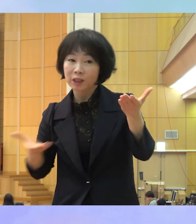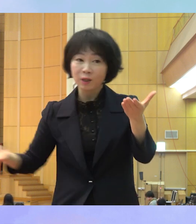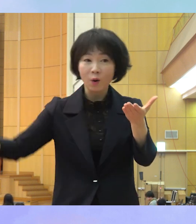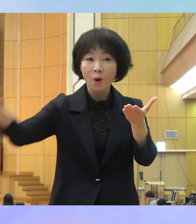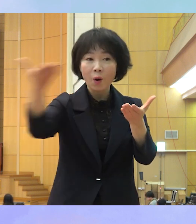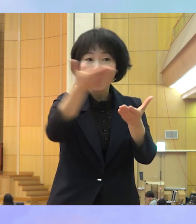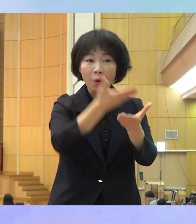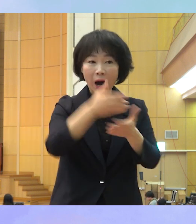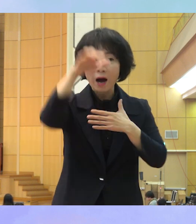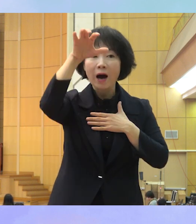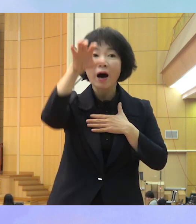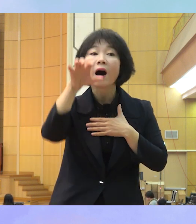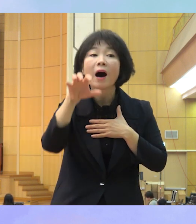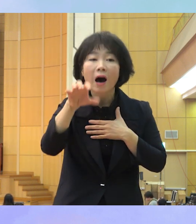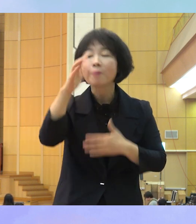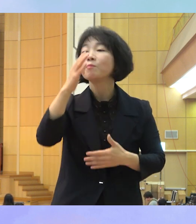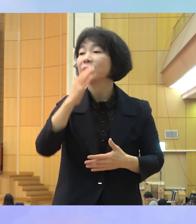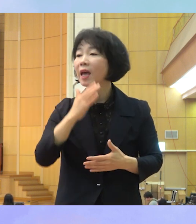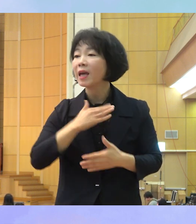감사하리라. 실로암